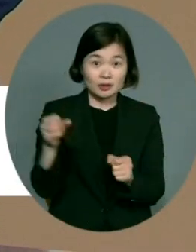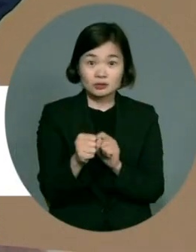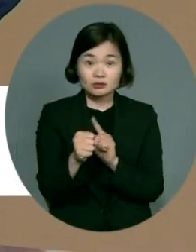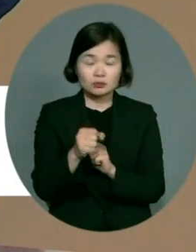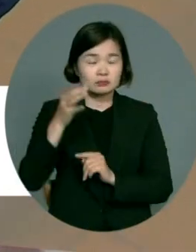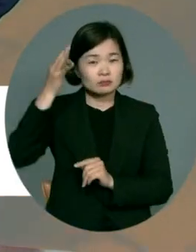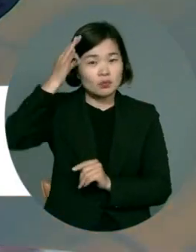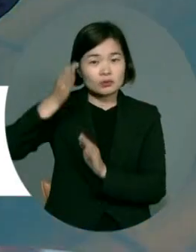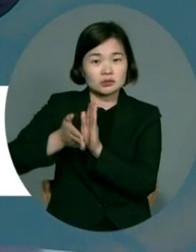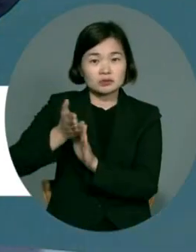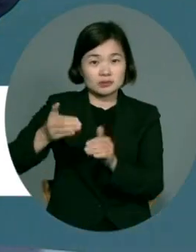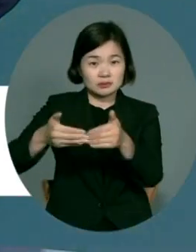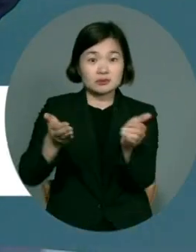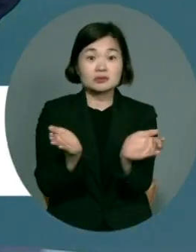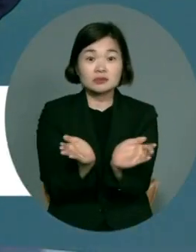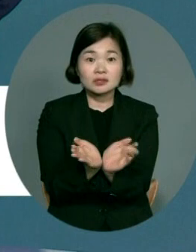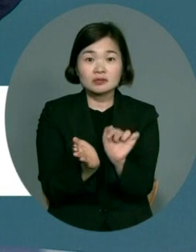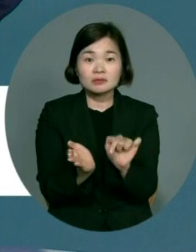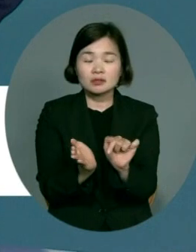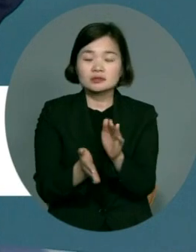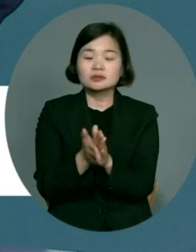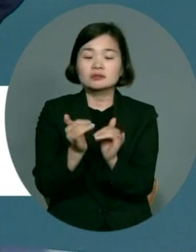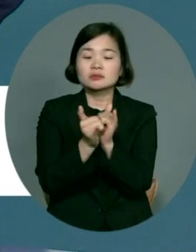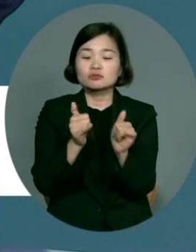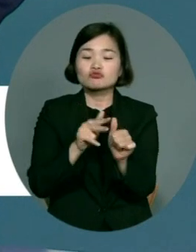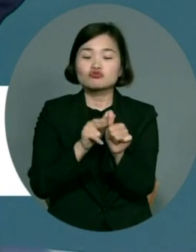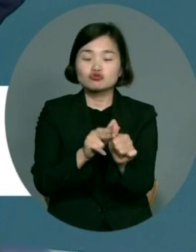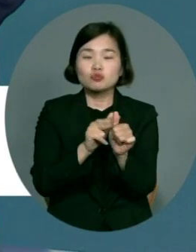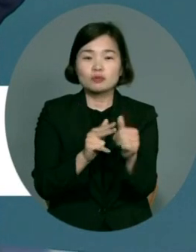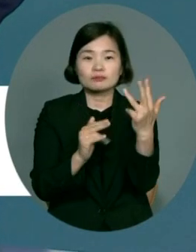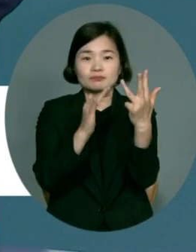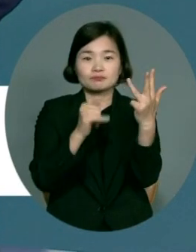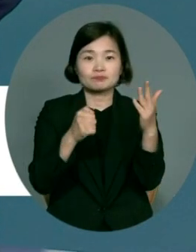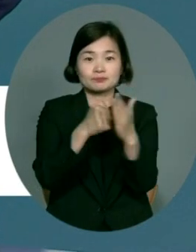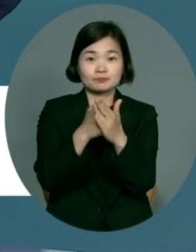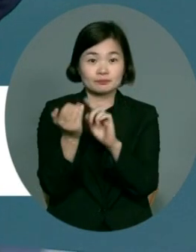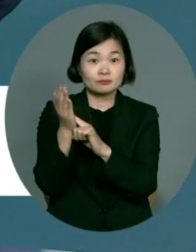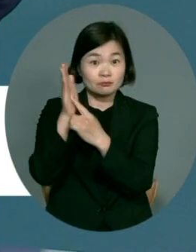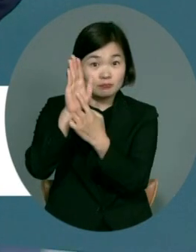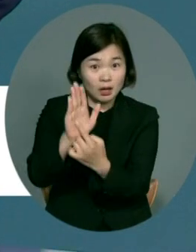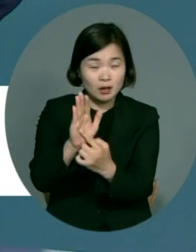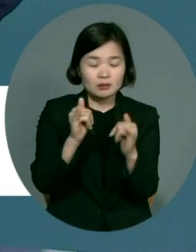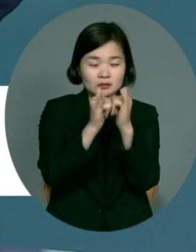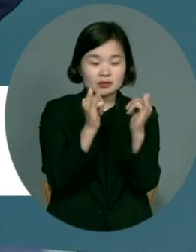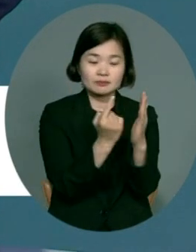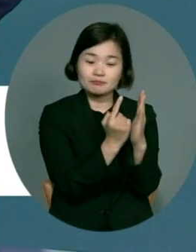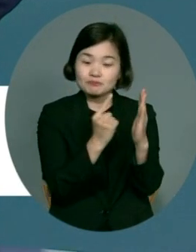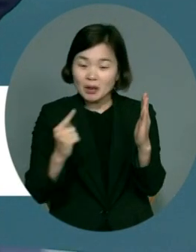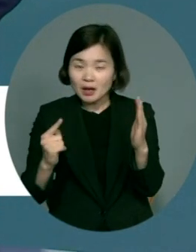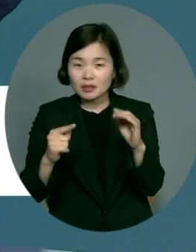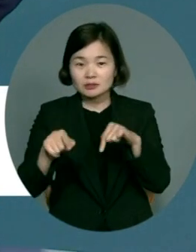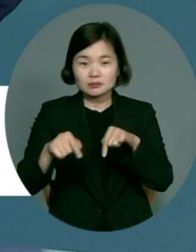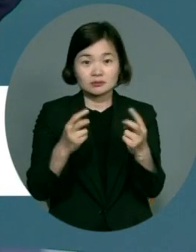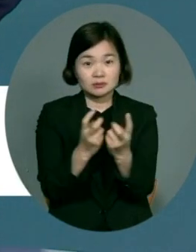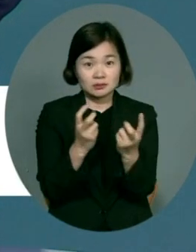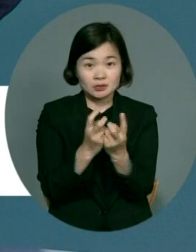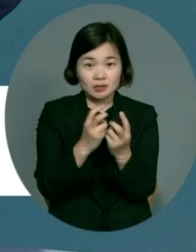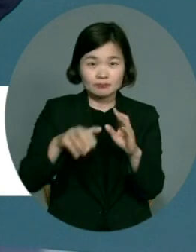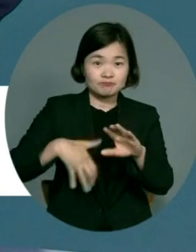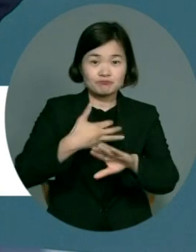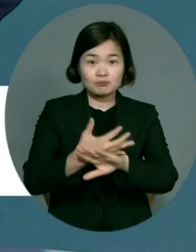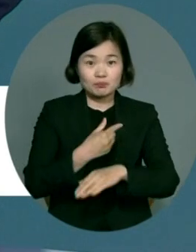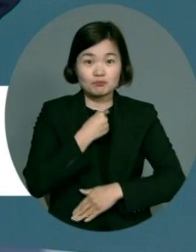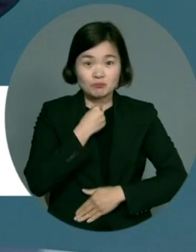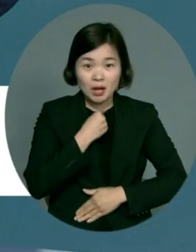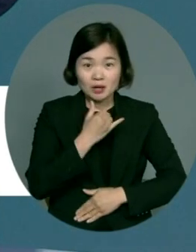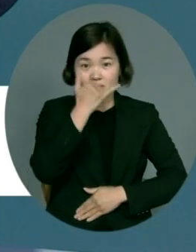위해서 포항 지역 시민단체들이 시민 후보를 선정해 발표했습니다. 사회적 약자를 위한 정책과 개혁 의지,